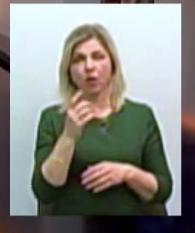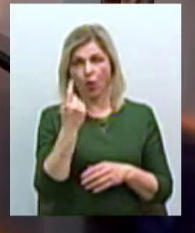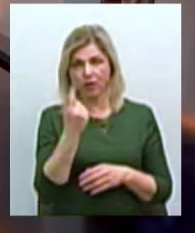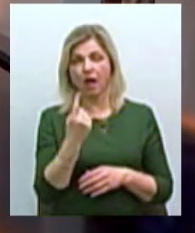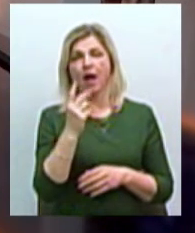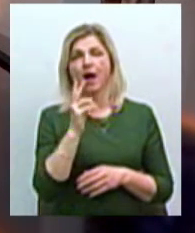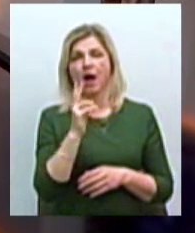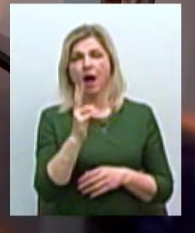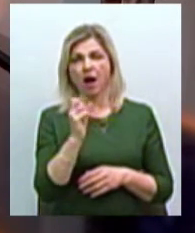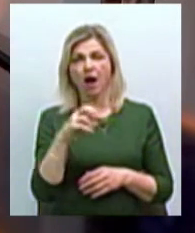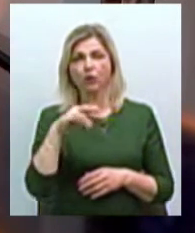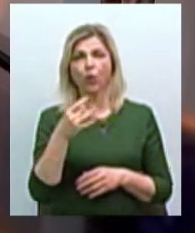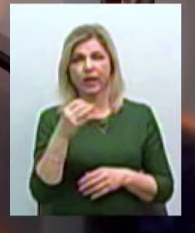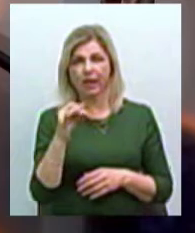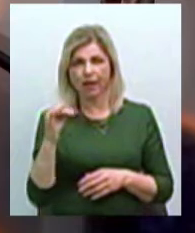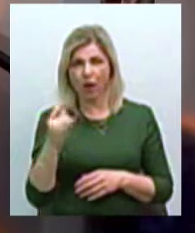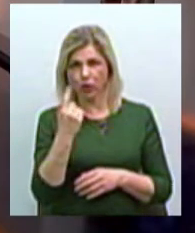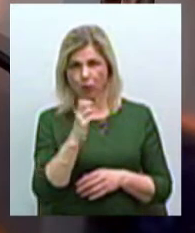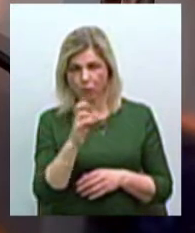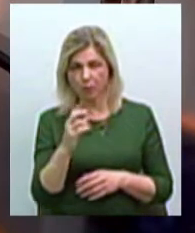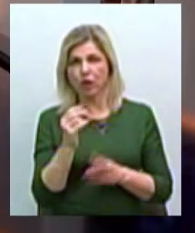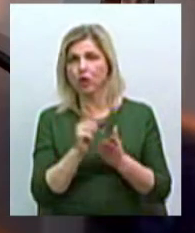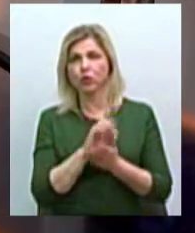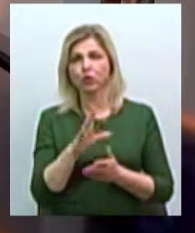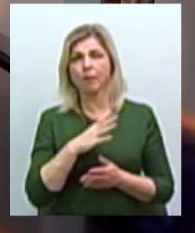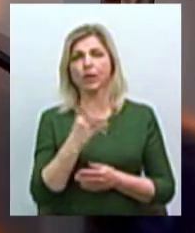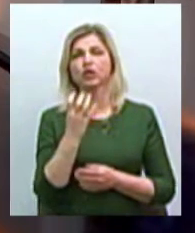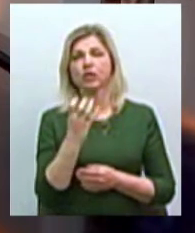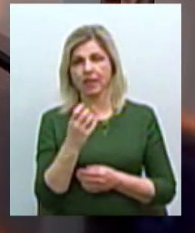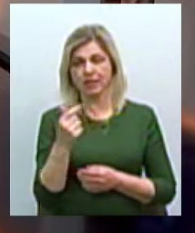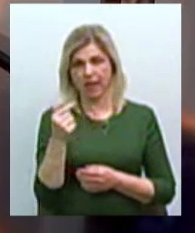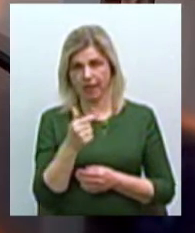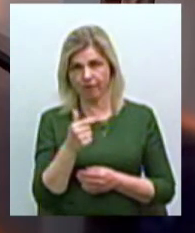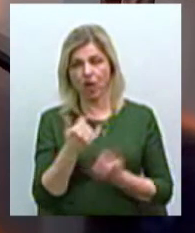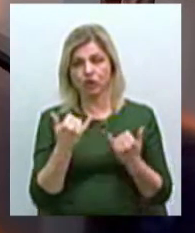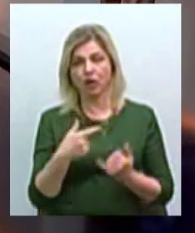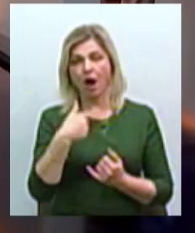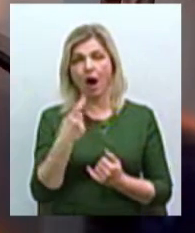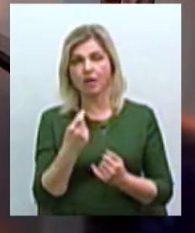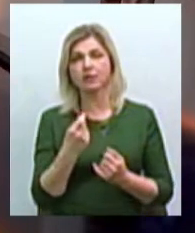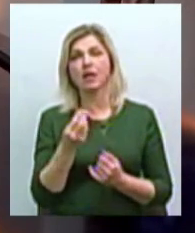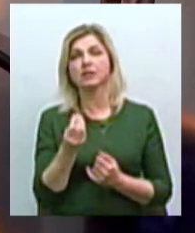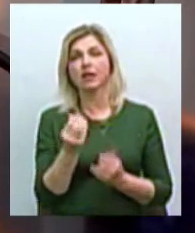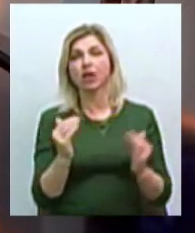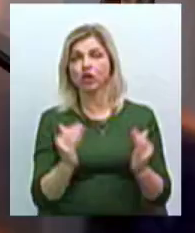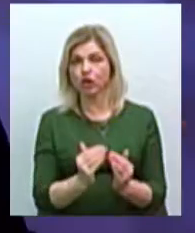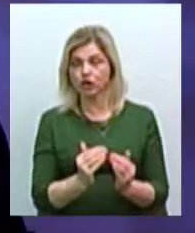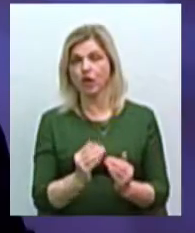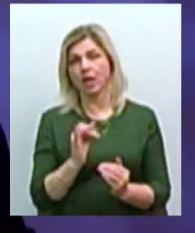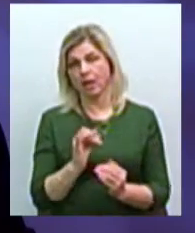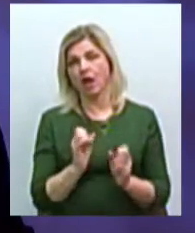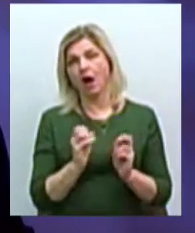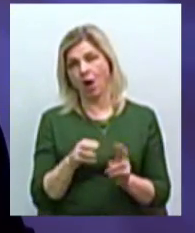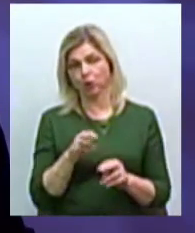При стоимости газа, при летних тарифах, да, газ сейчас по цене ниже, и, в общем-то, как-то мы